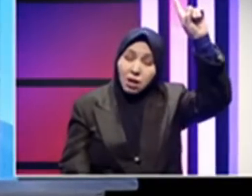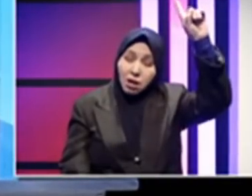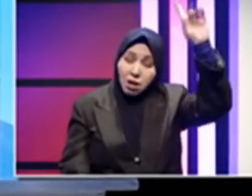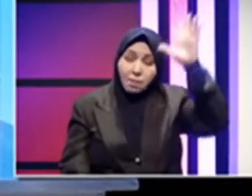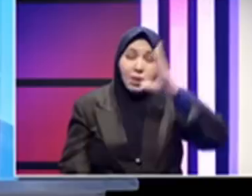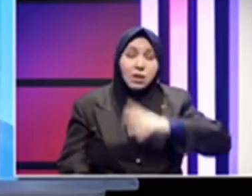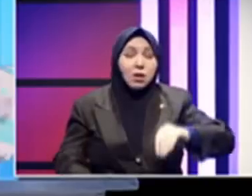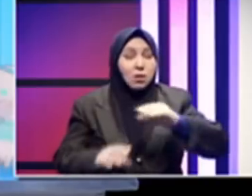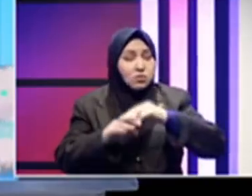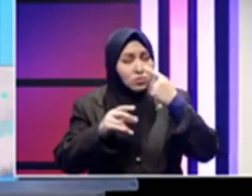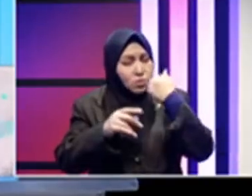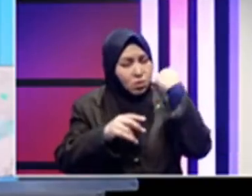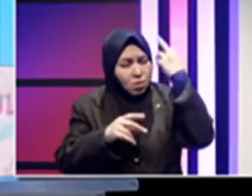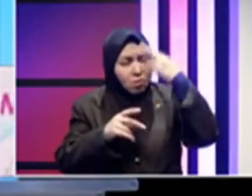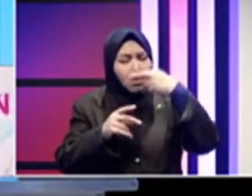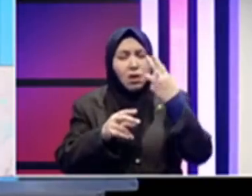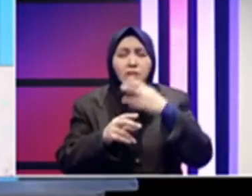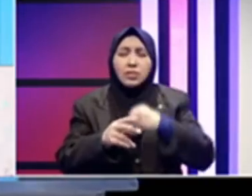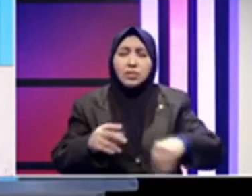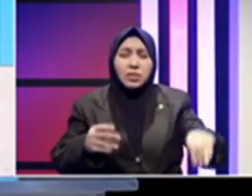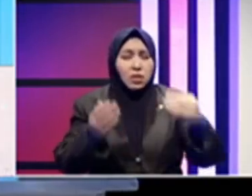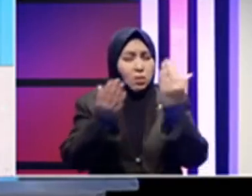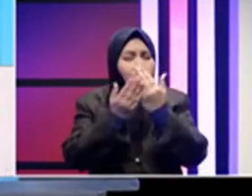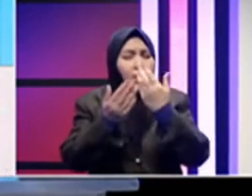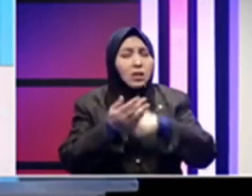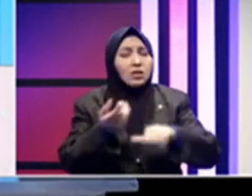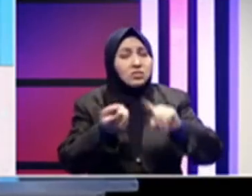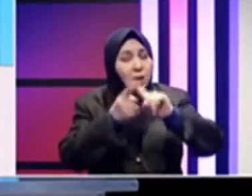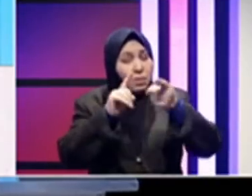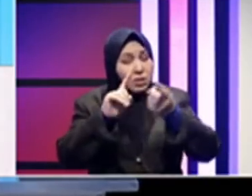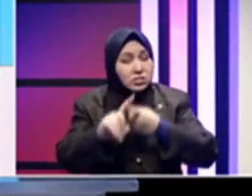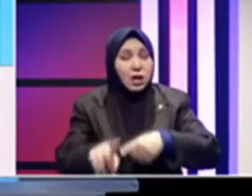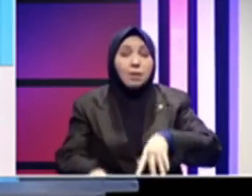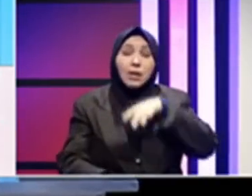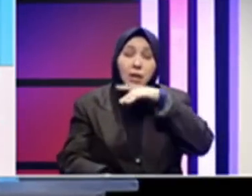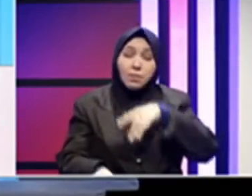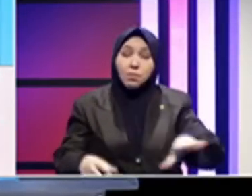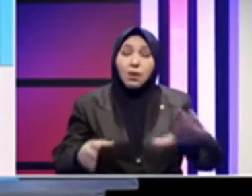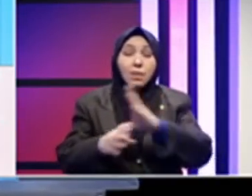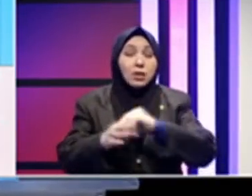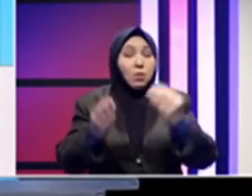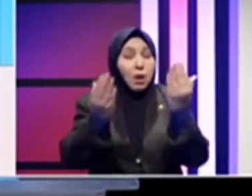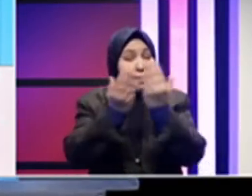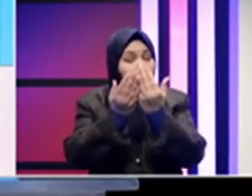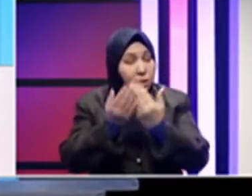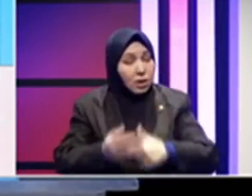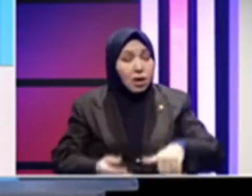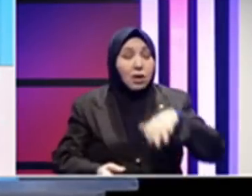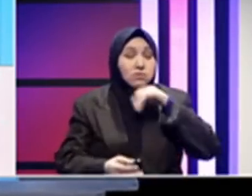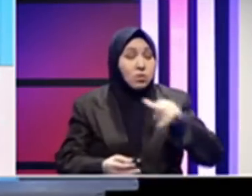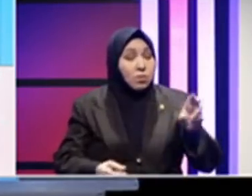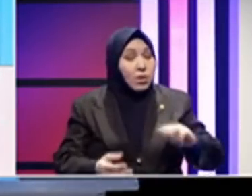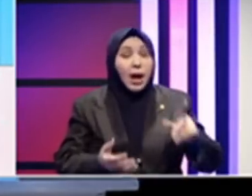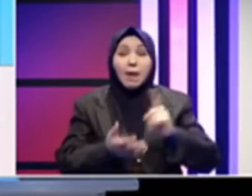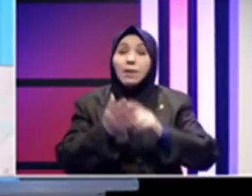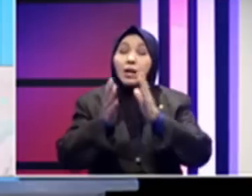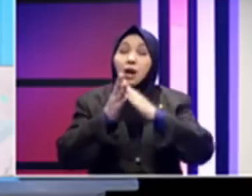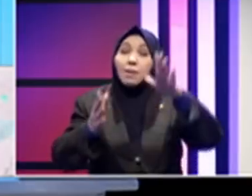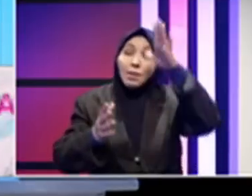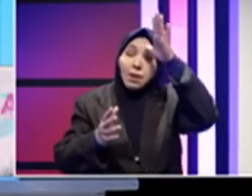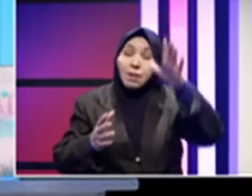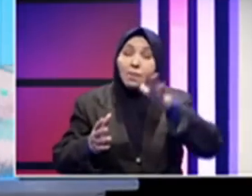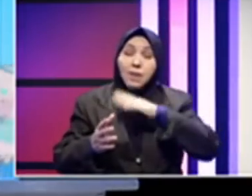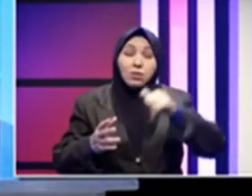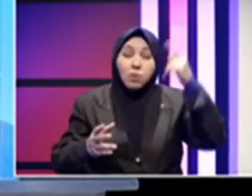wa sahbihi wa man walah wa ba'da. Allahumma salli ala sayyidina Muhammad wa ala ali sayyidina Muhammad. Apa khabar ayahanda dan bonda, tuan-tuan dan